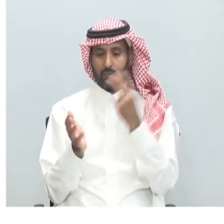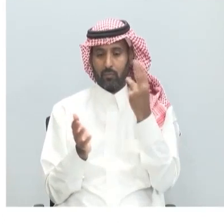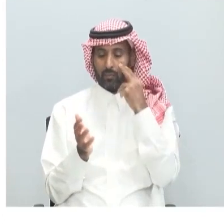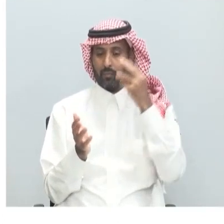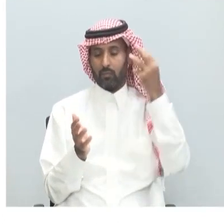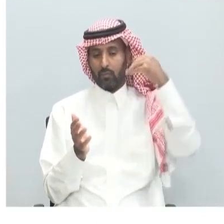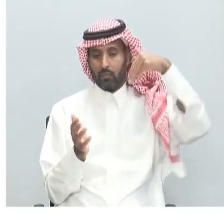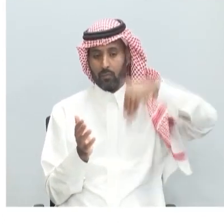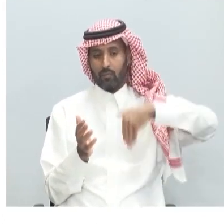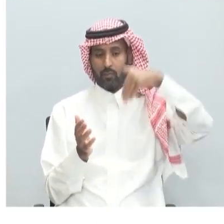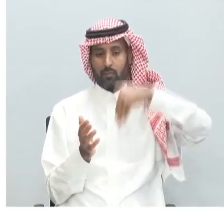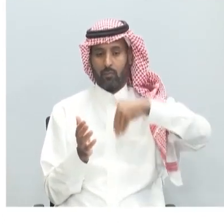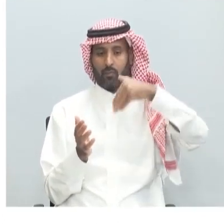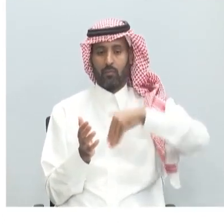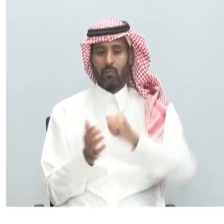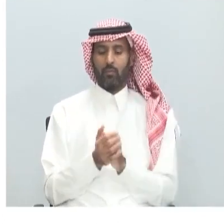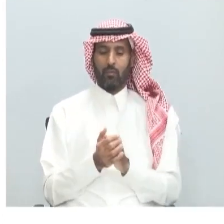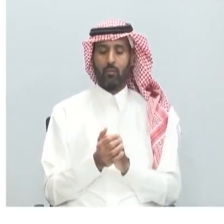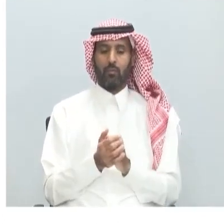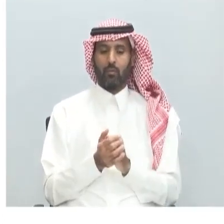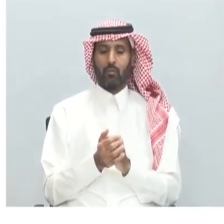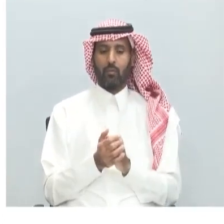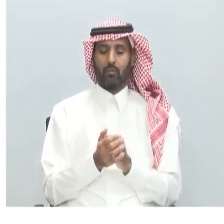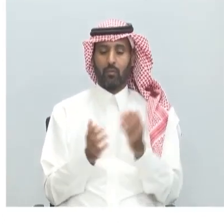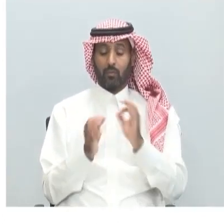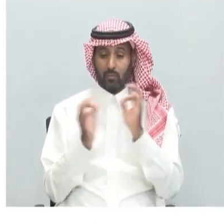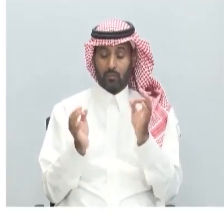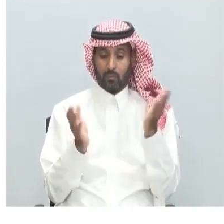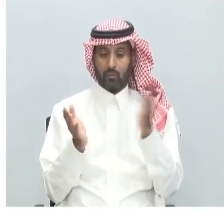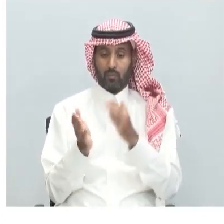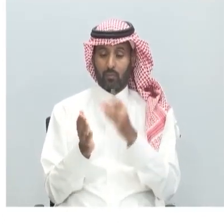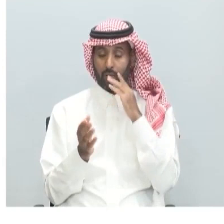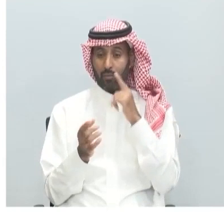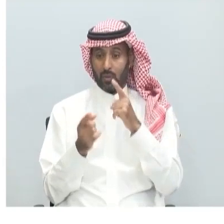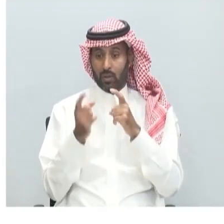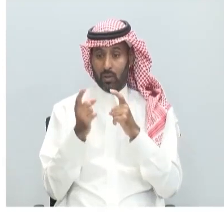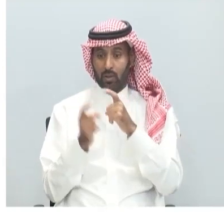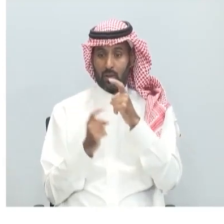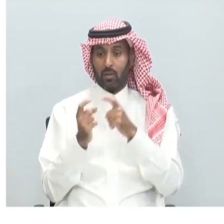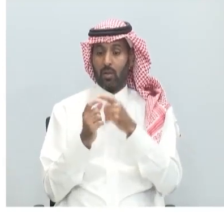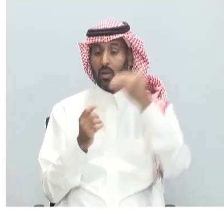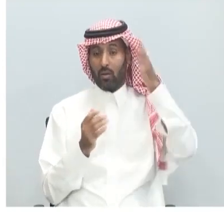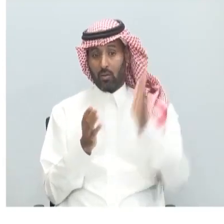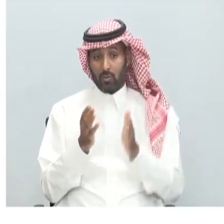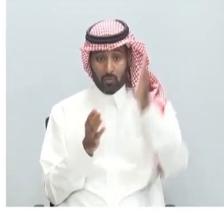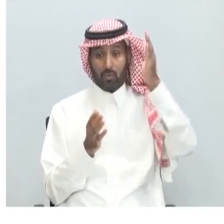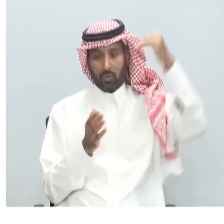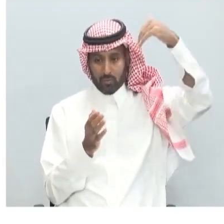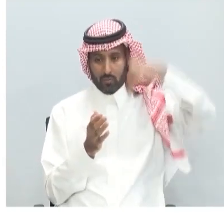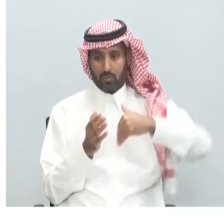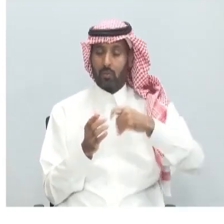اسفل اسفل اسفل حتى اكمل ويصبح في النهايه يعطيني اسهم الى الاعلى